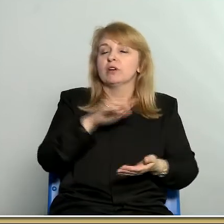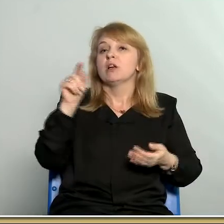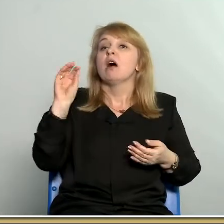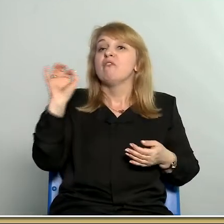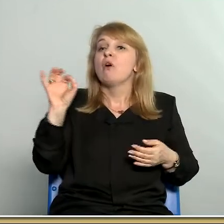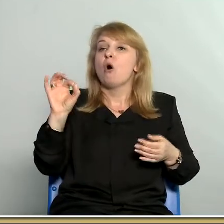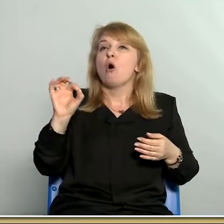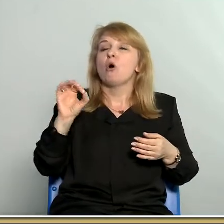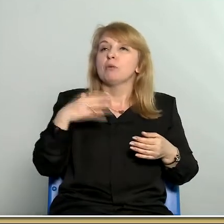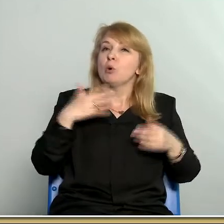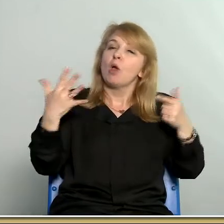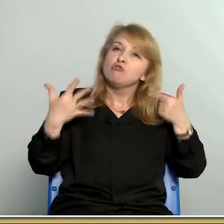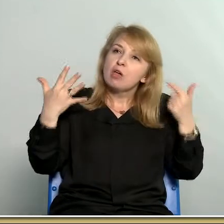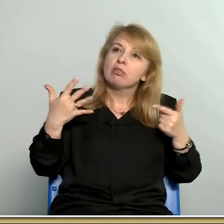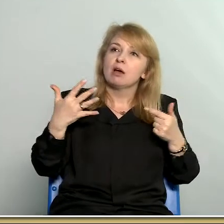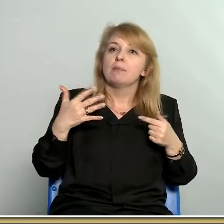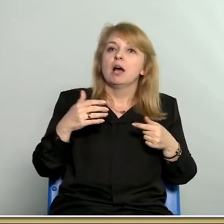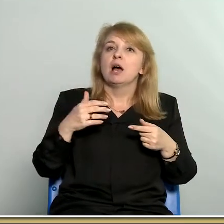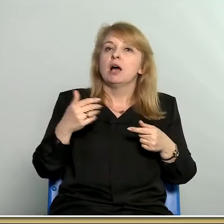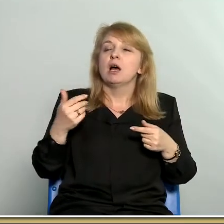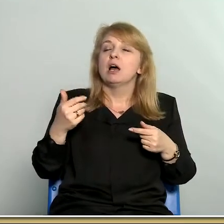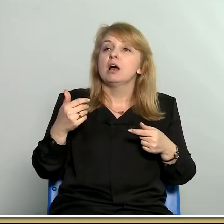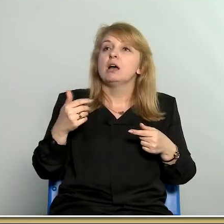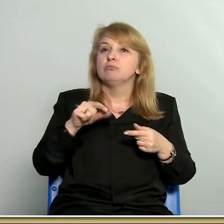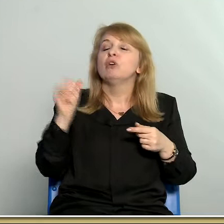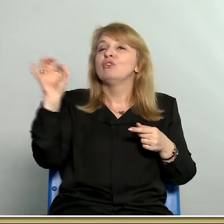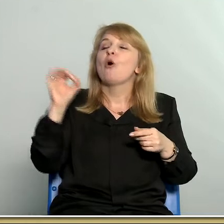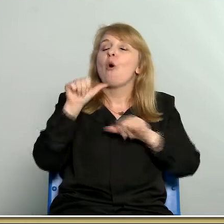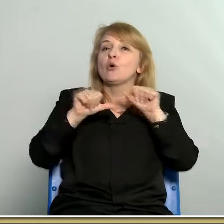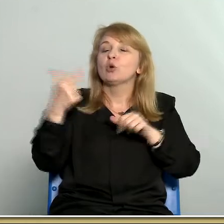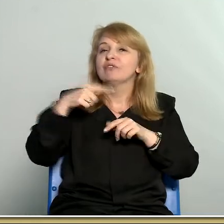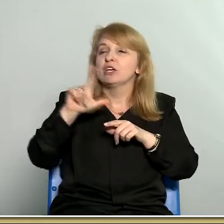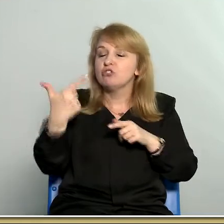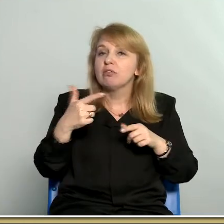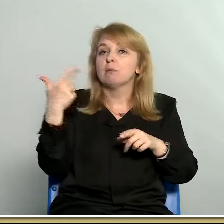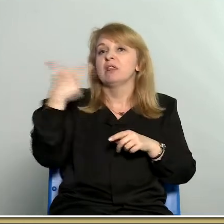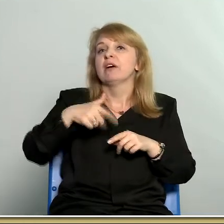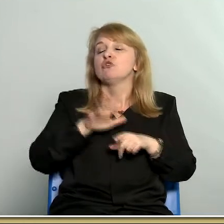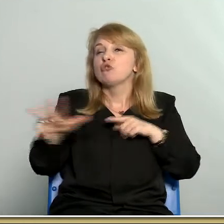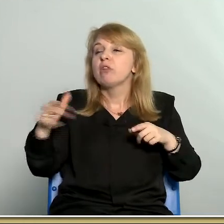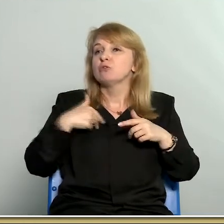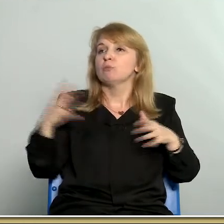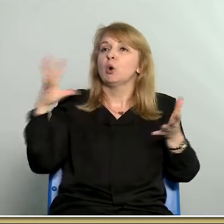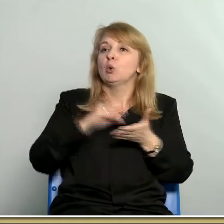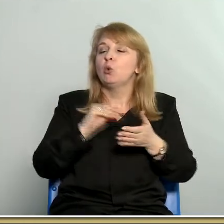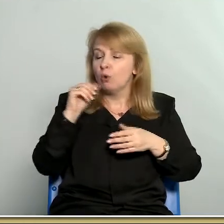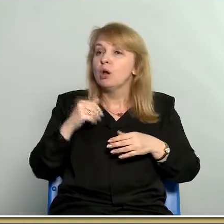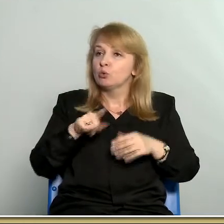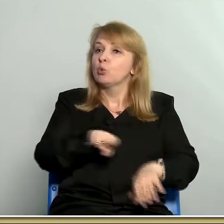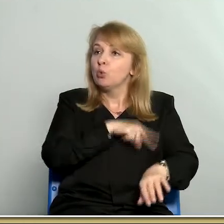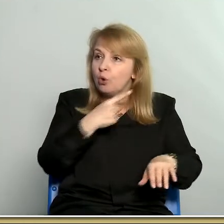perspektywy 7.13 jeszcze nie ukończony, bo projekt systemowy, kluczowy, który realizujemy,